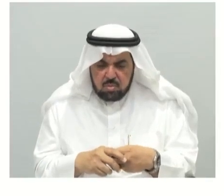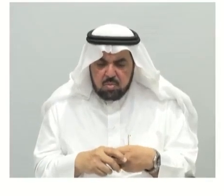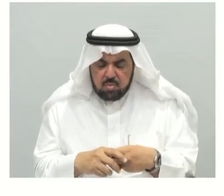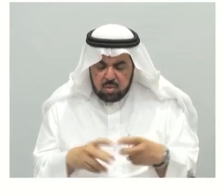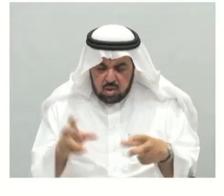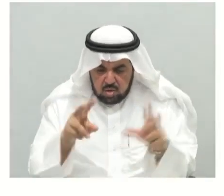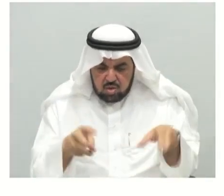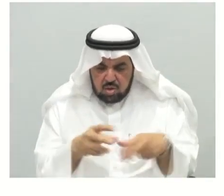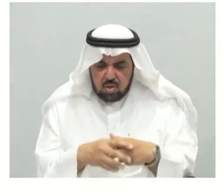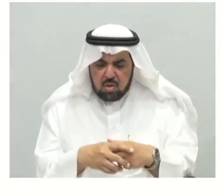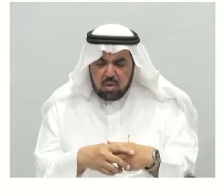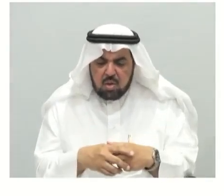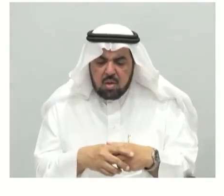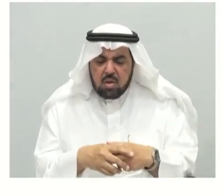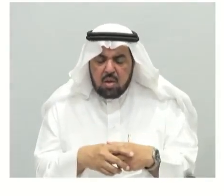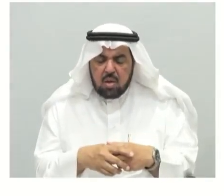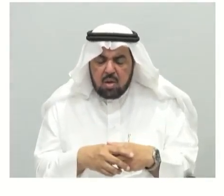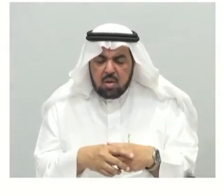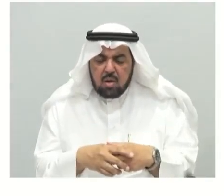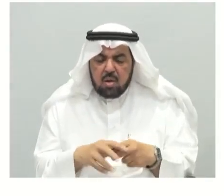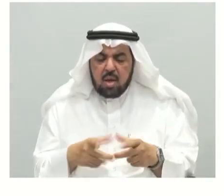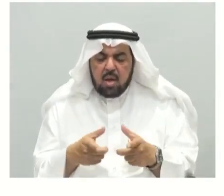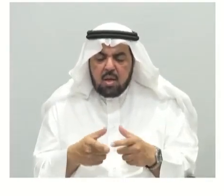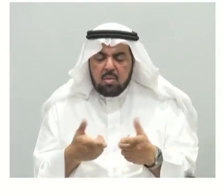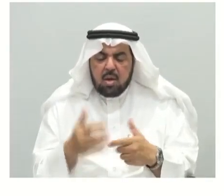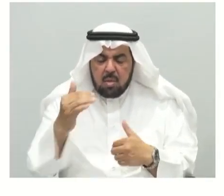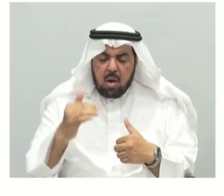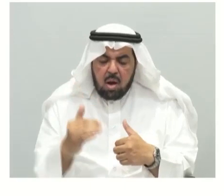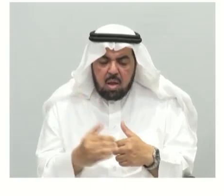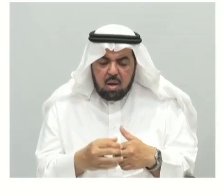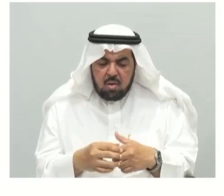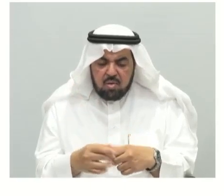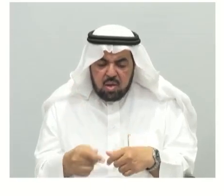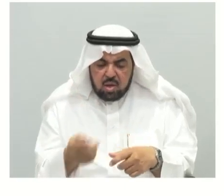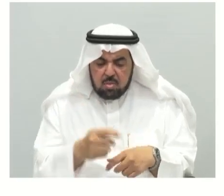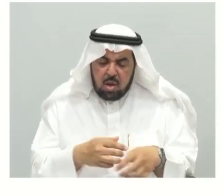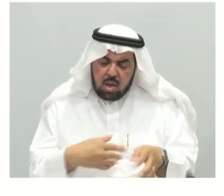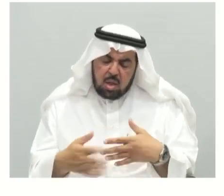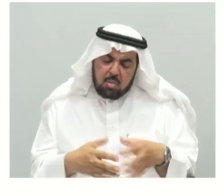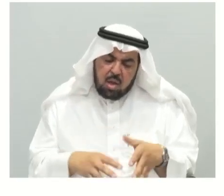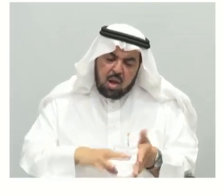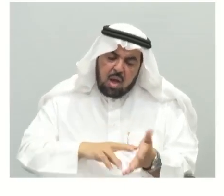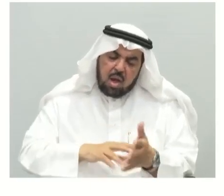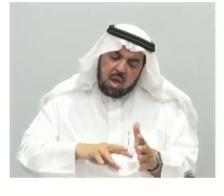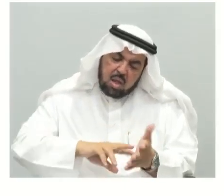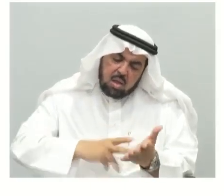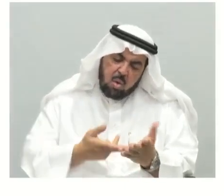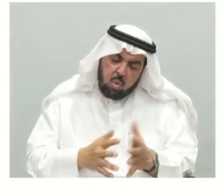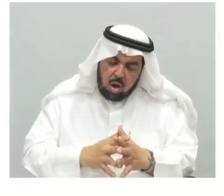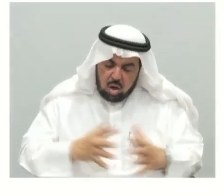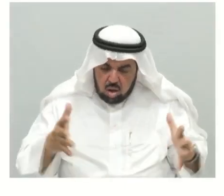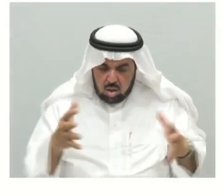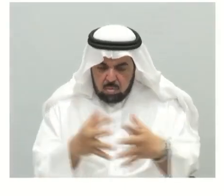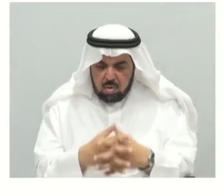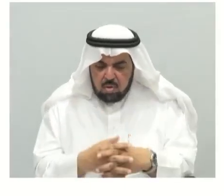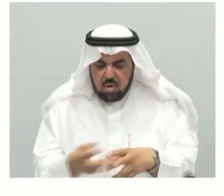هذا الشكل السؤال ال 27 اي المراحل في هذا الرسم لا تنتمي الى التحول الكامل نلاحظ